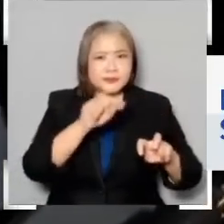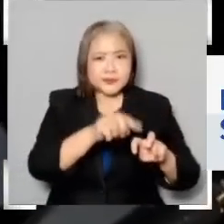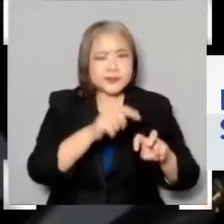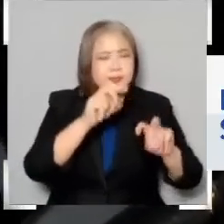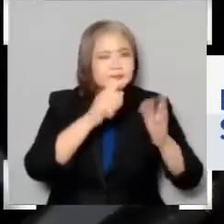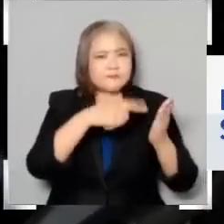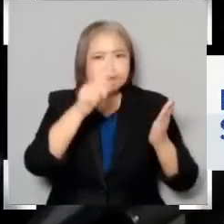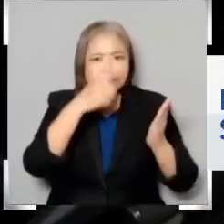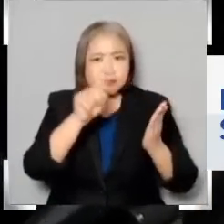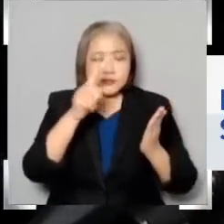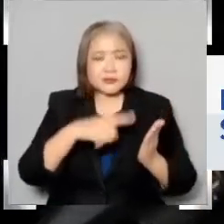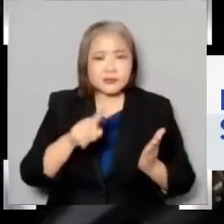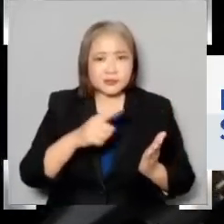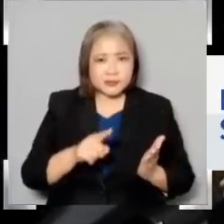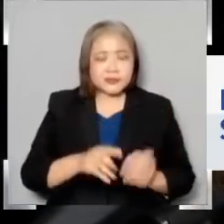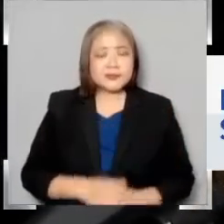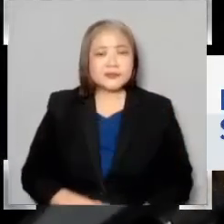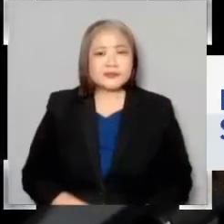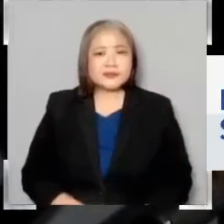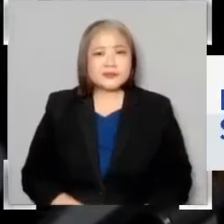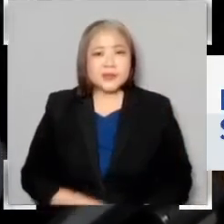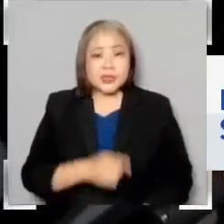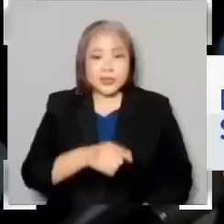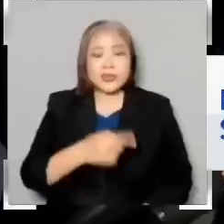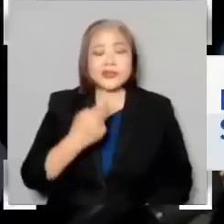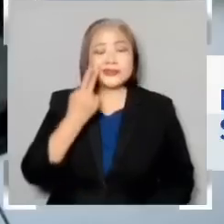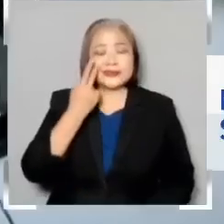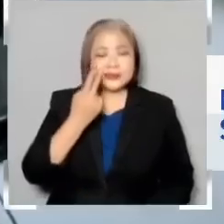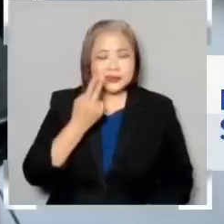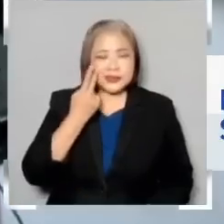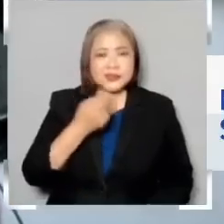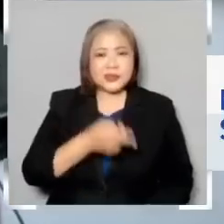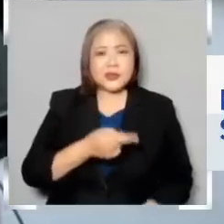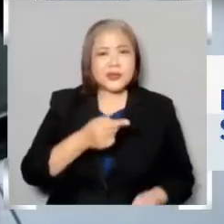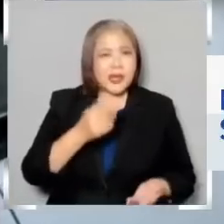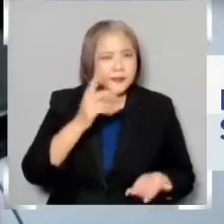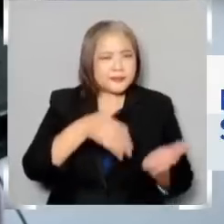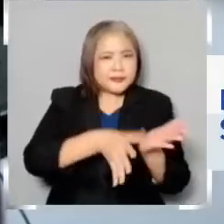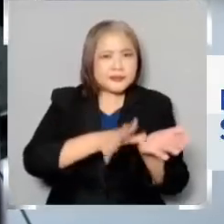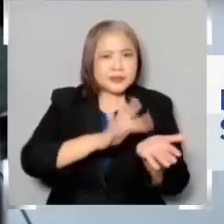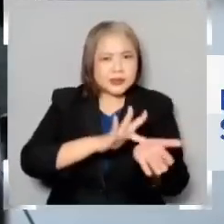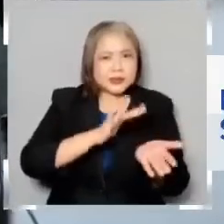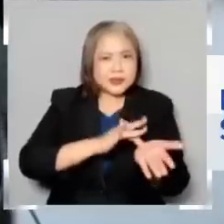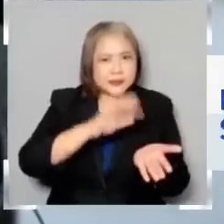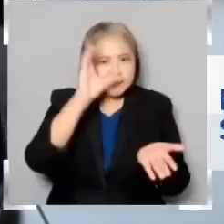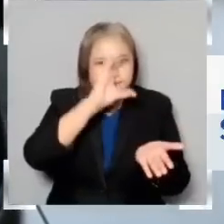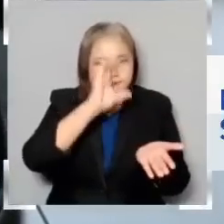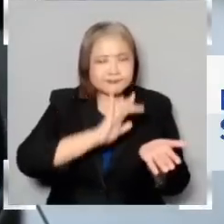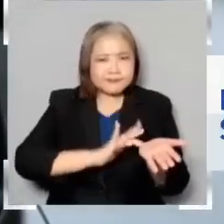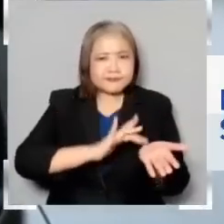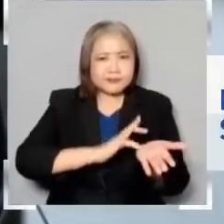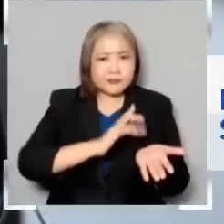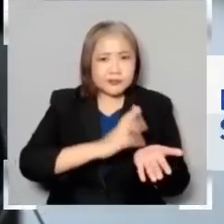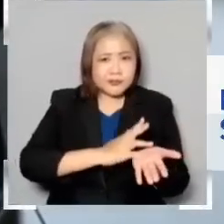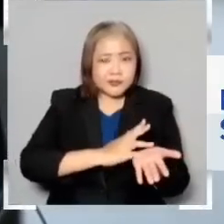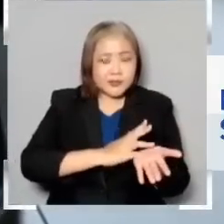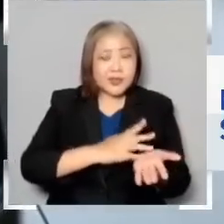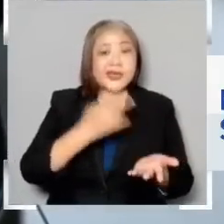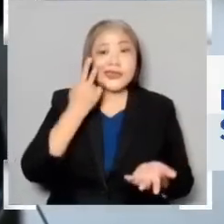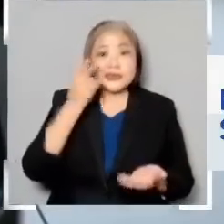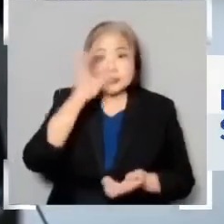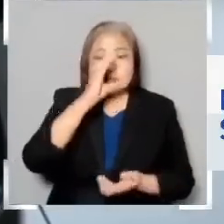then nag-leave po kami ng fingerprint. And then nung upon searching, sir, is nakakita na kami